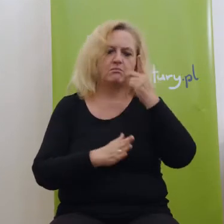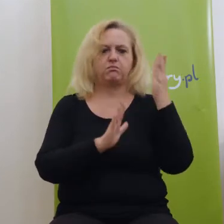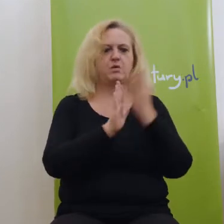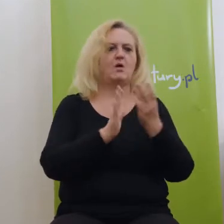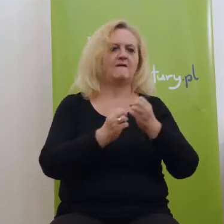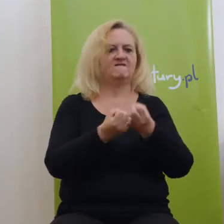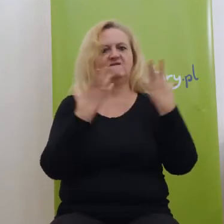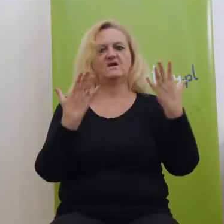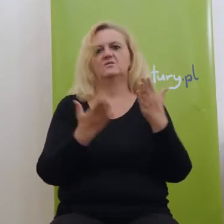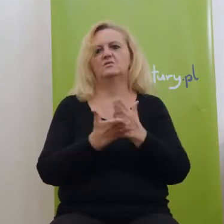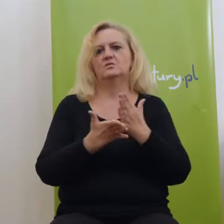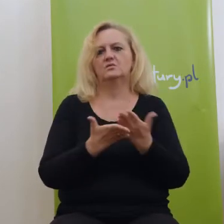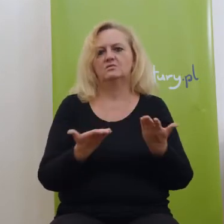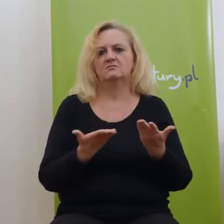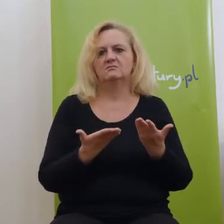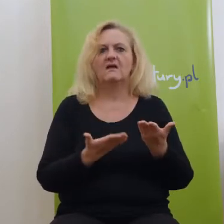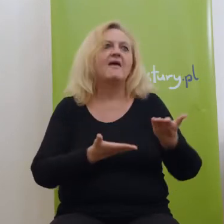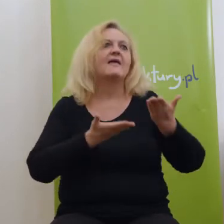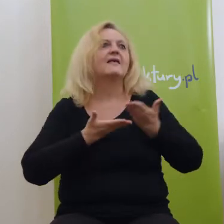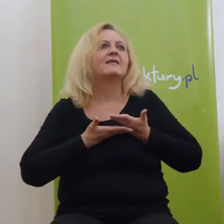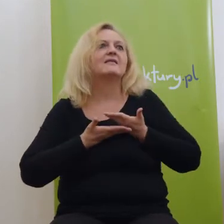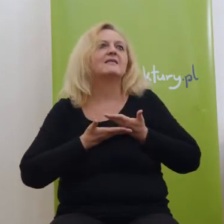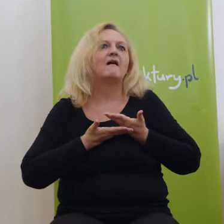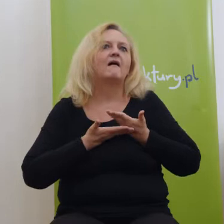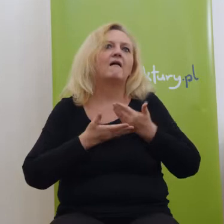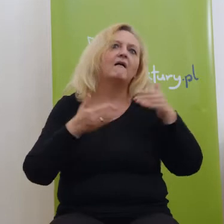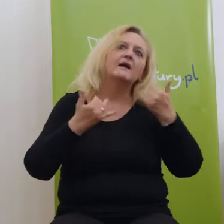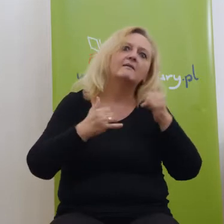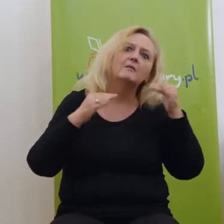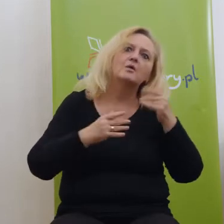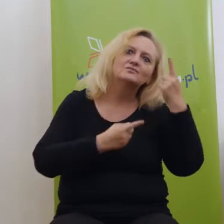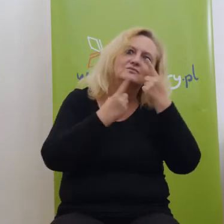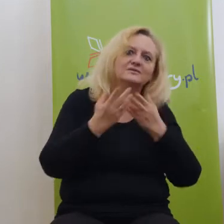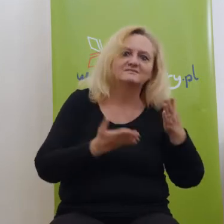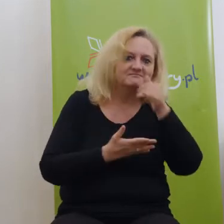jednoznaczny i nie dający w ogóle żadnej alternatywy.